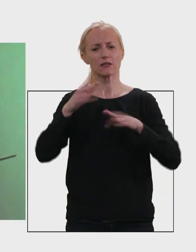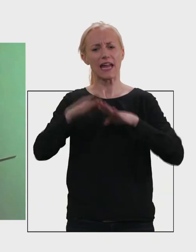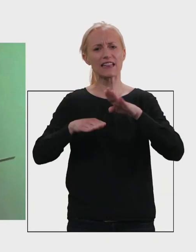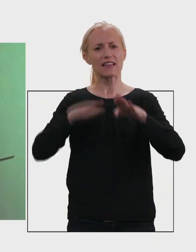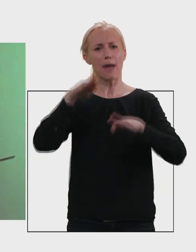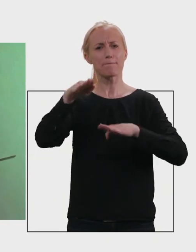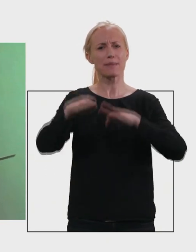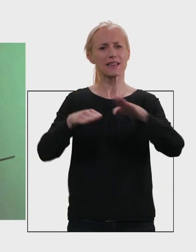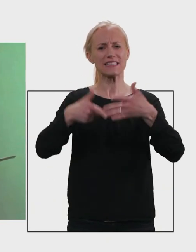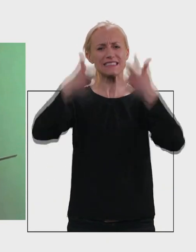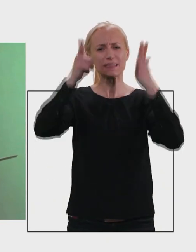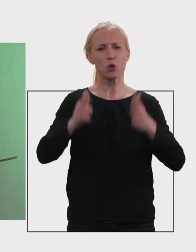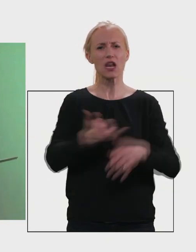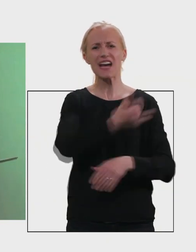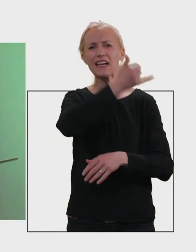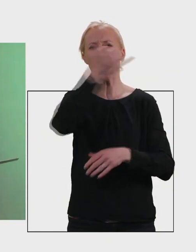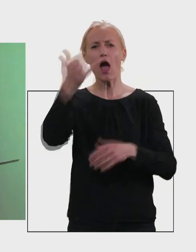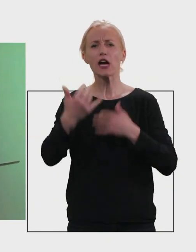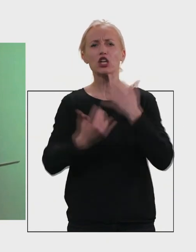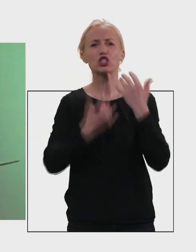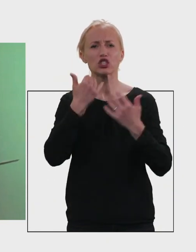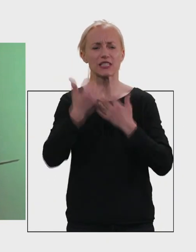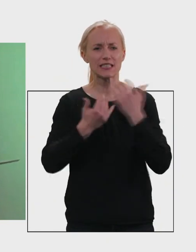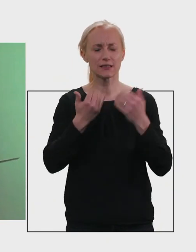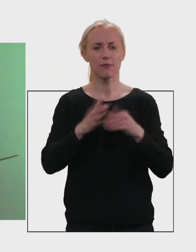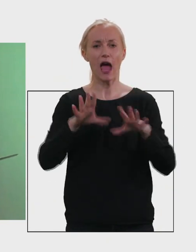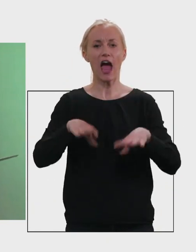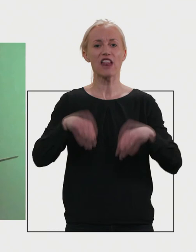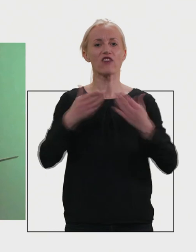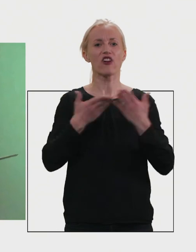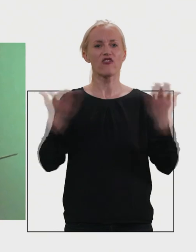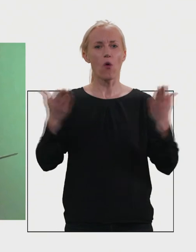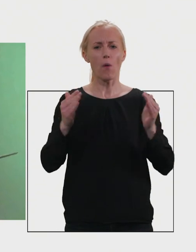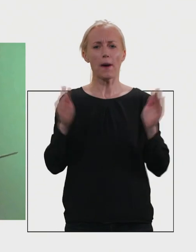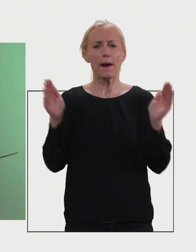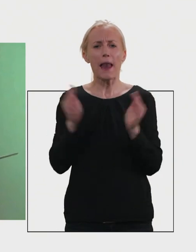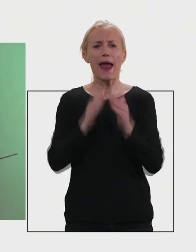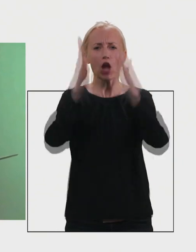700 Jahre Geschichte. Und wir beginnen mit der kleinen